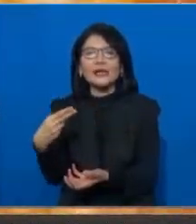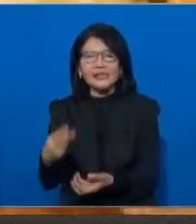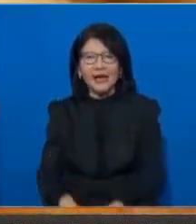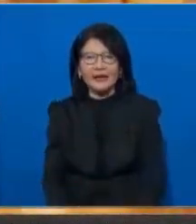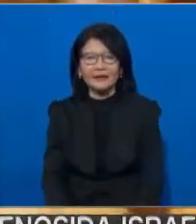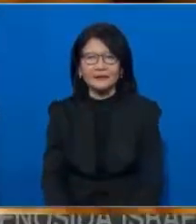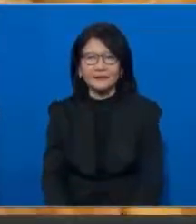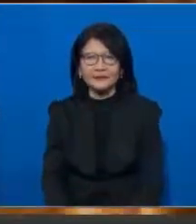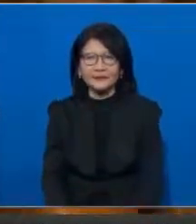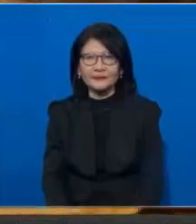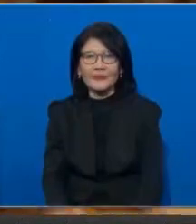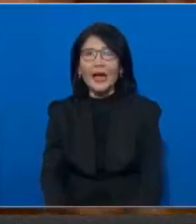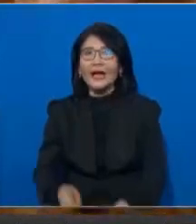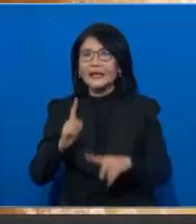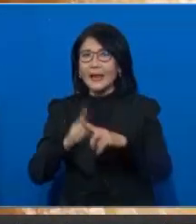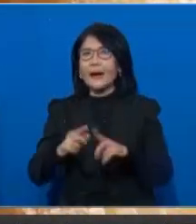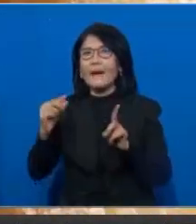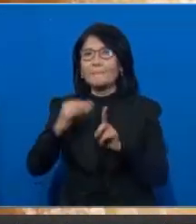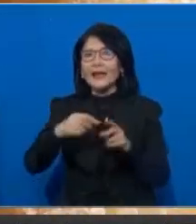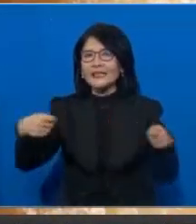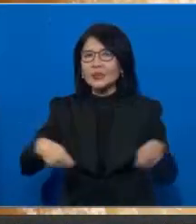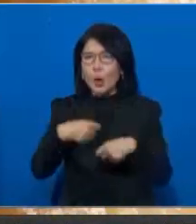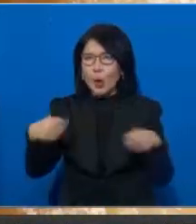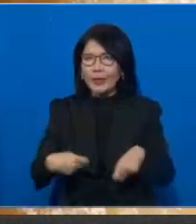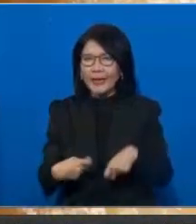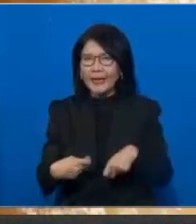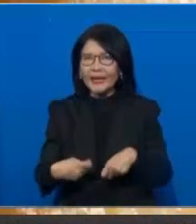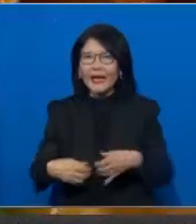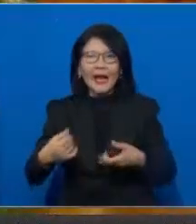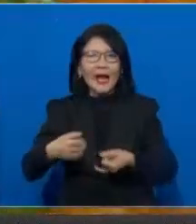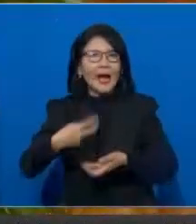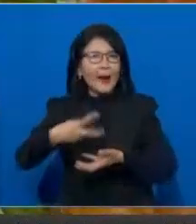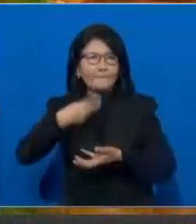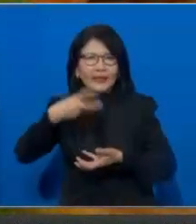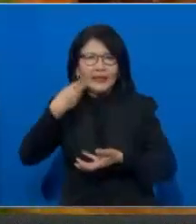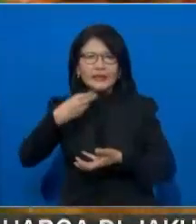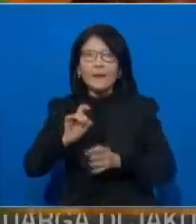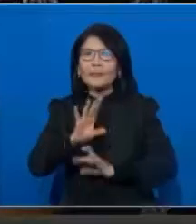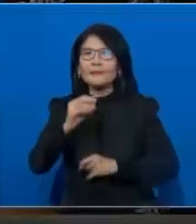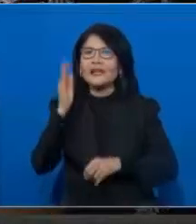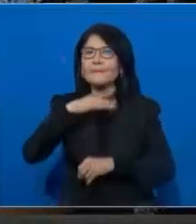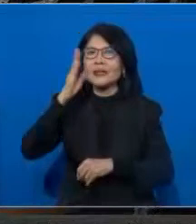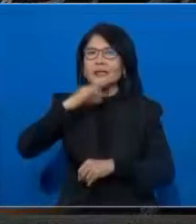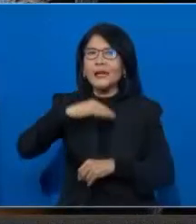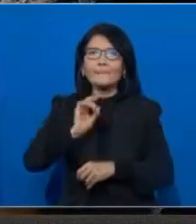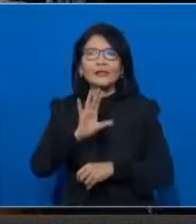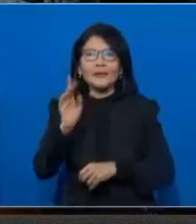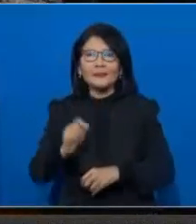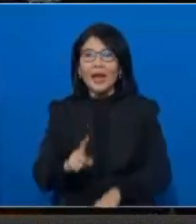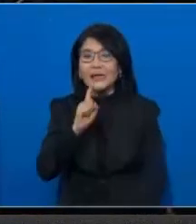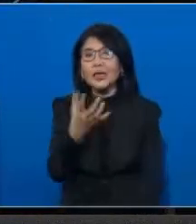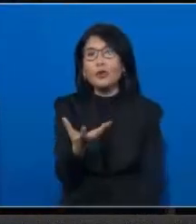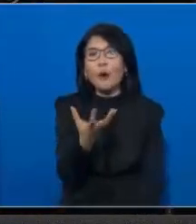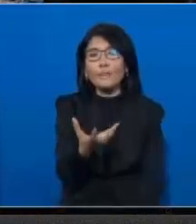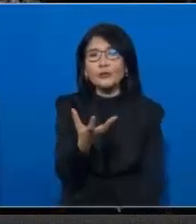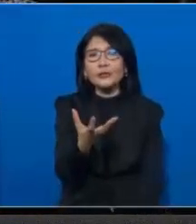unik serta tambahan pangsit goreng dan sayuran, mie juga disajikan dengan pilihan level kepedasan. Satu porsinya dijual